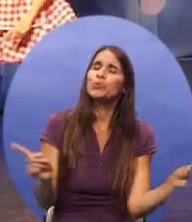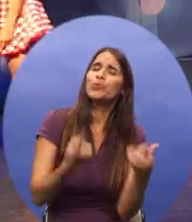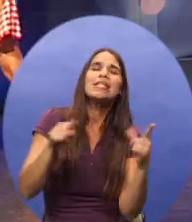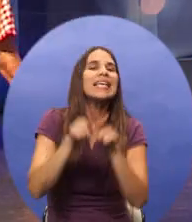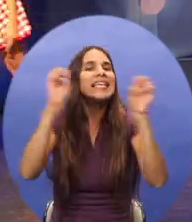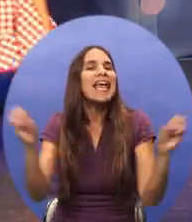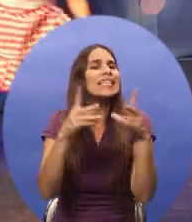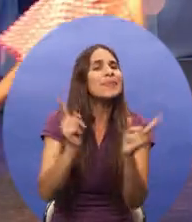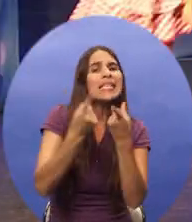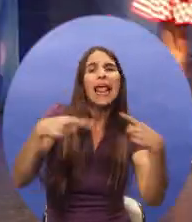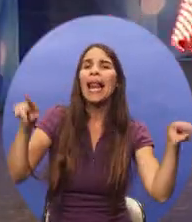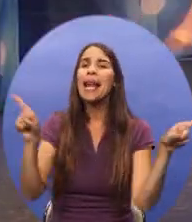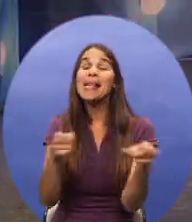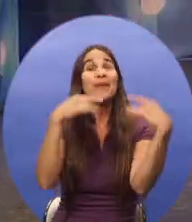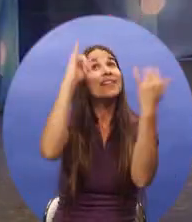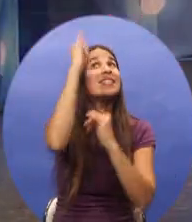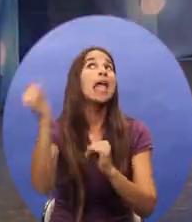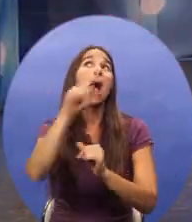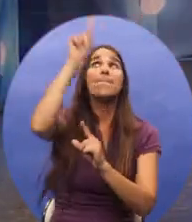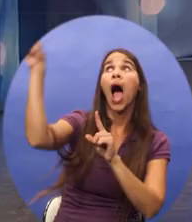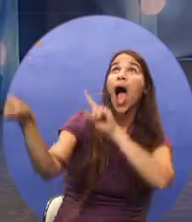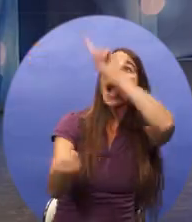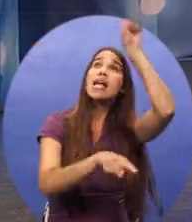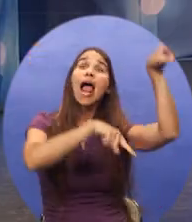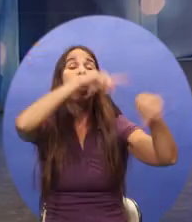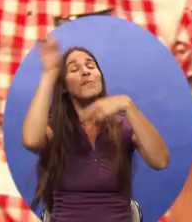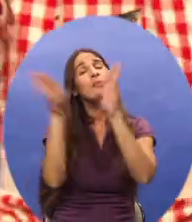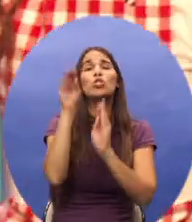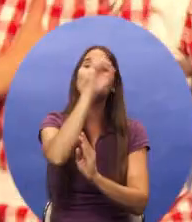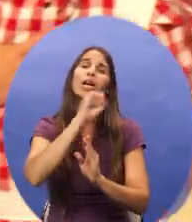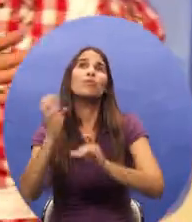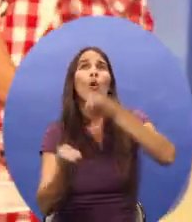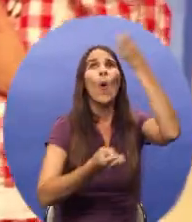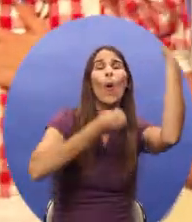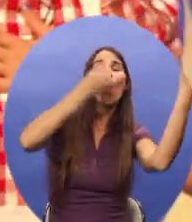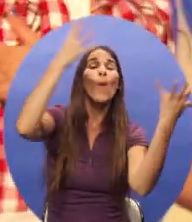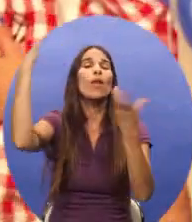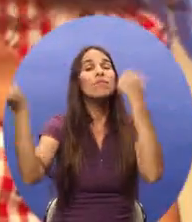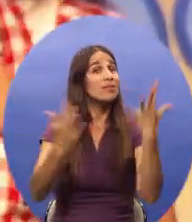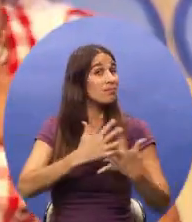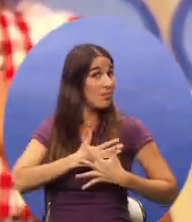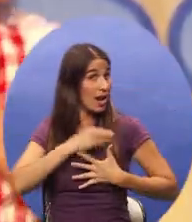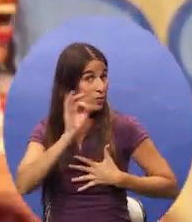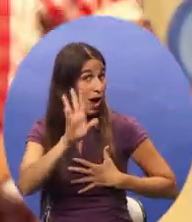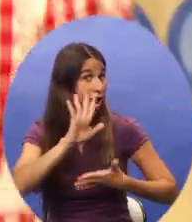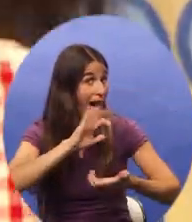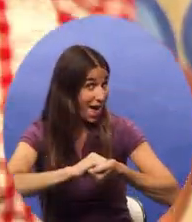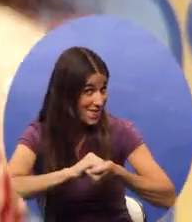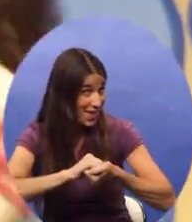קסם הצליים, מצייר מעגלים עם השירים אשר עולים, זה בלב שלך